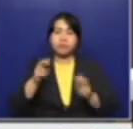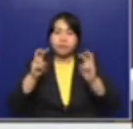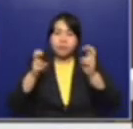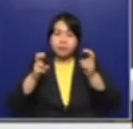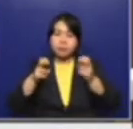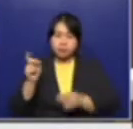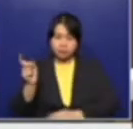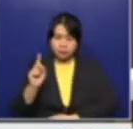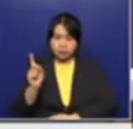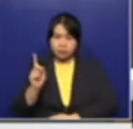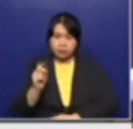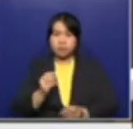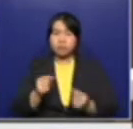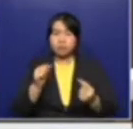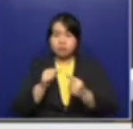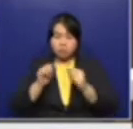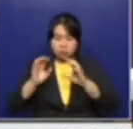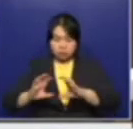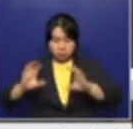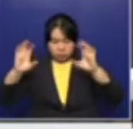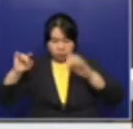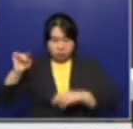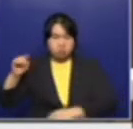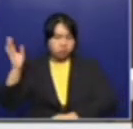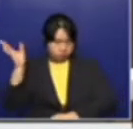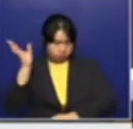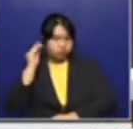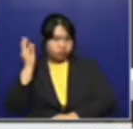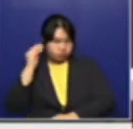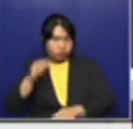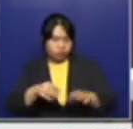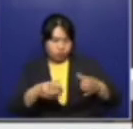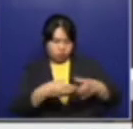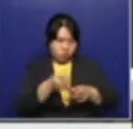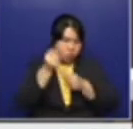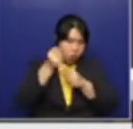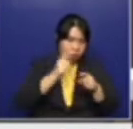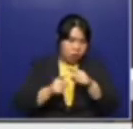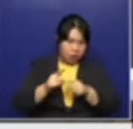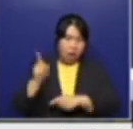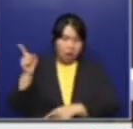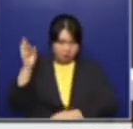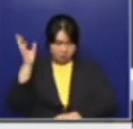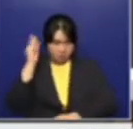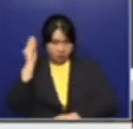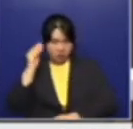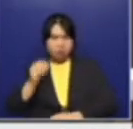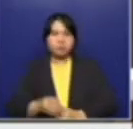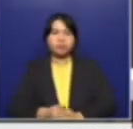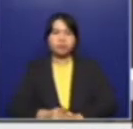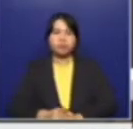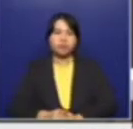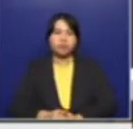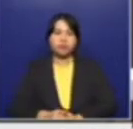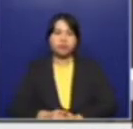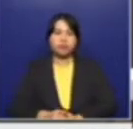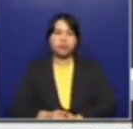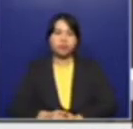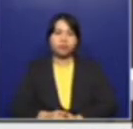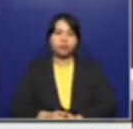องให้รัฐบาลรับฟังความคิดเห็นของนิสิตนักศึกษาและนักเรียนประเด็นดังนี้ครับท่านประธ